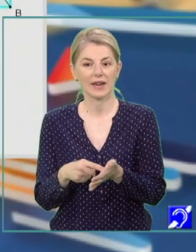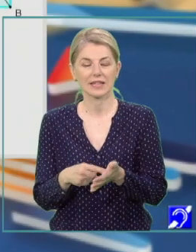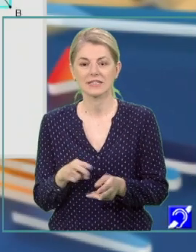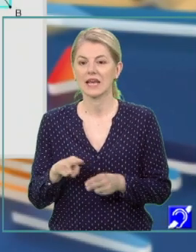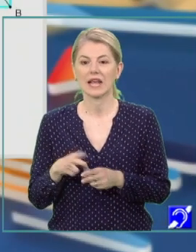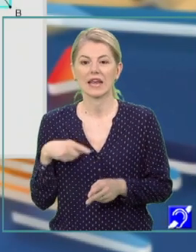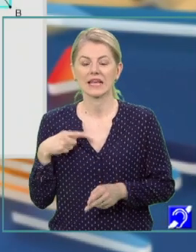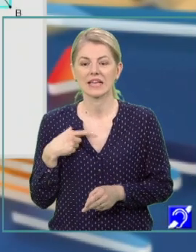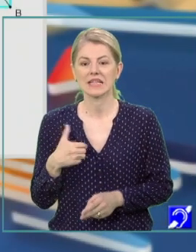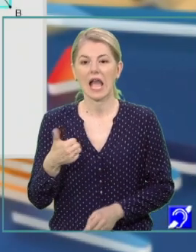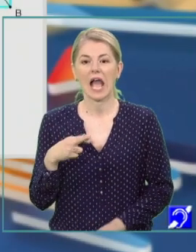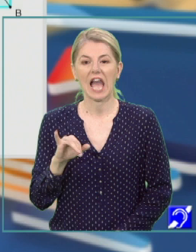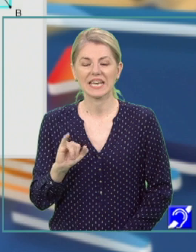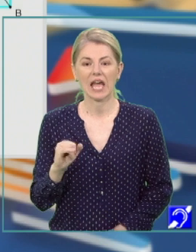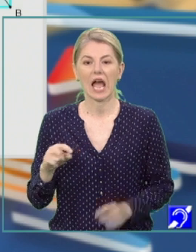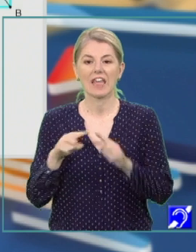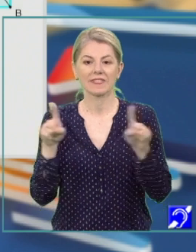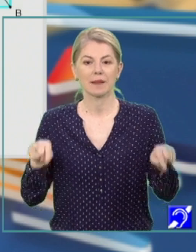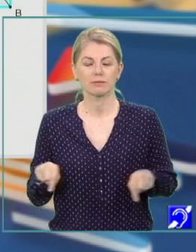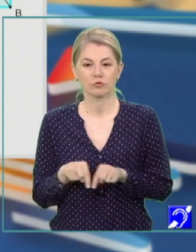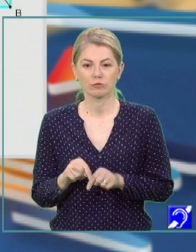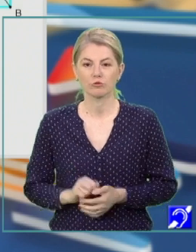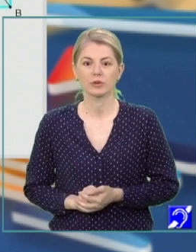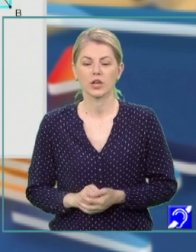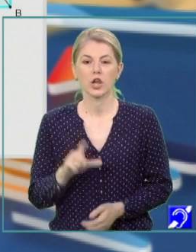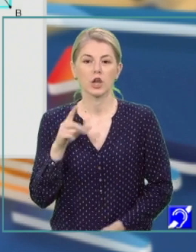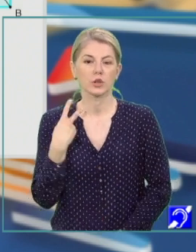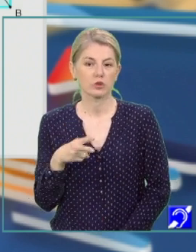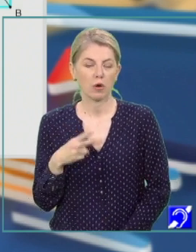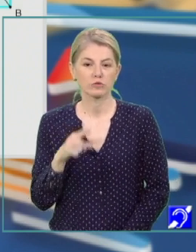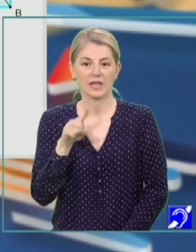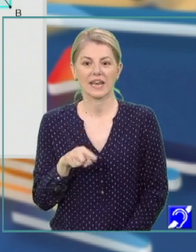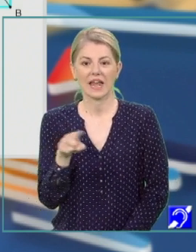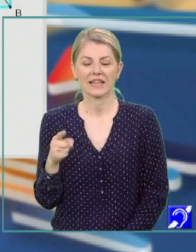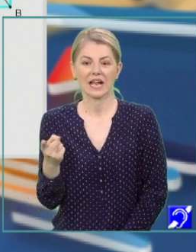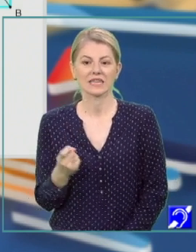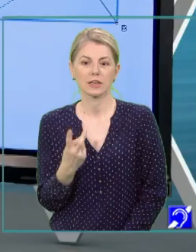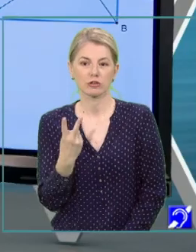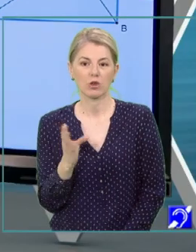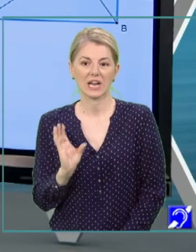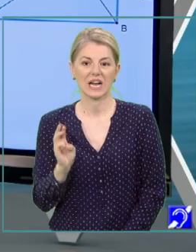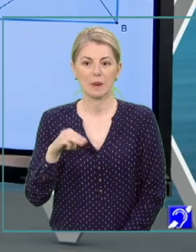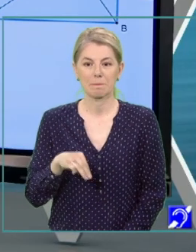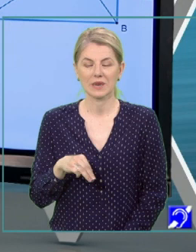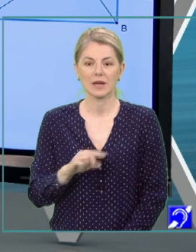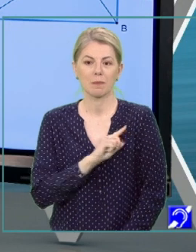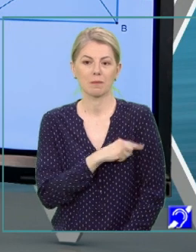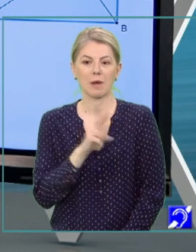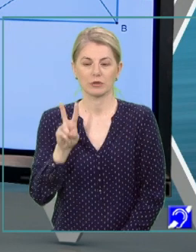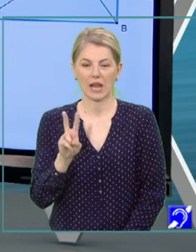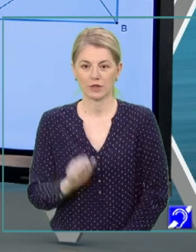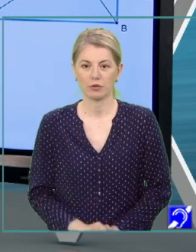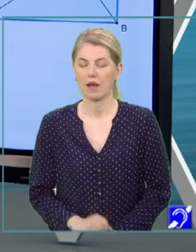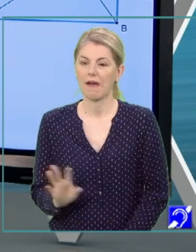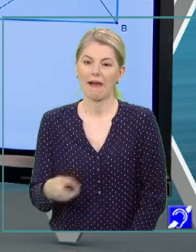aria dreptunghiului este egală cu 200 radical din 2 centimetri pătrați.